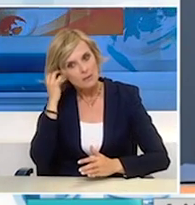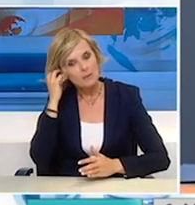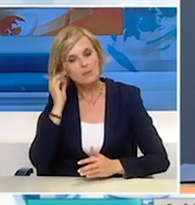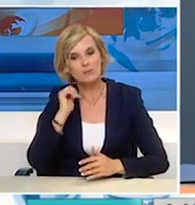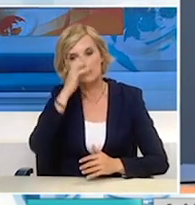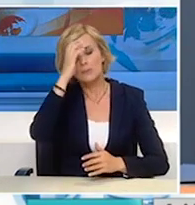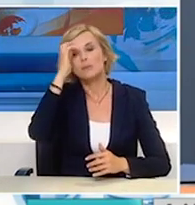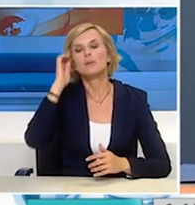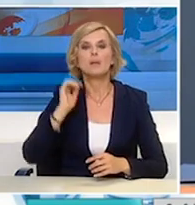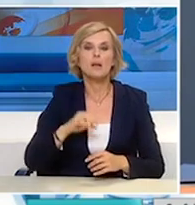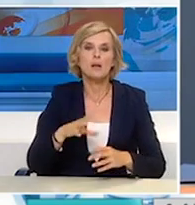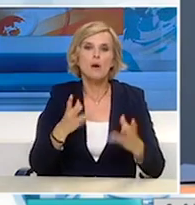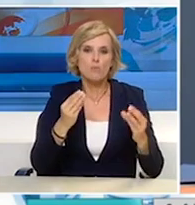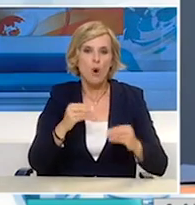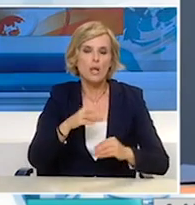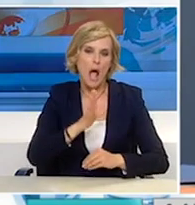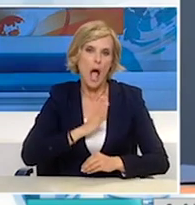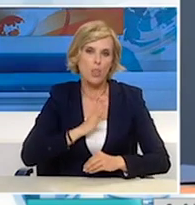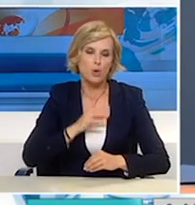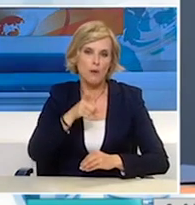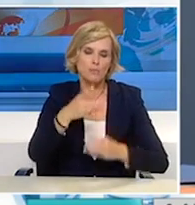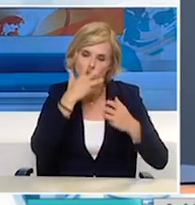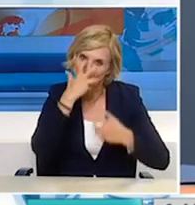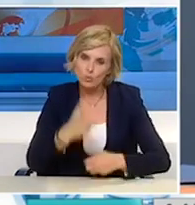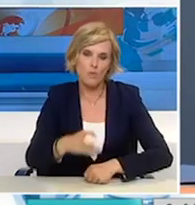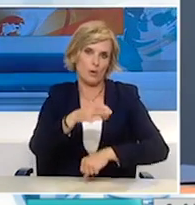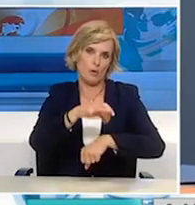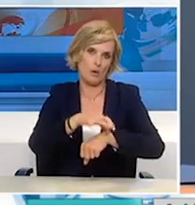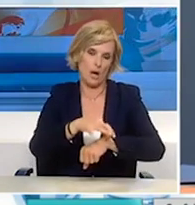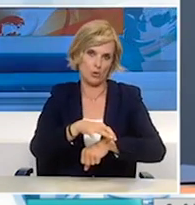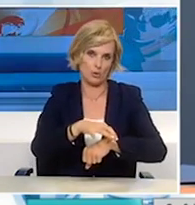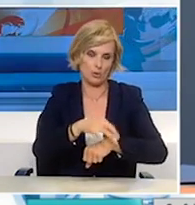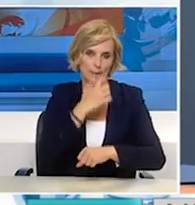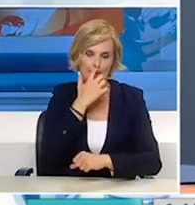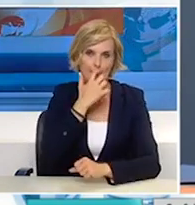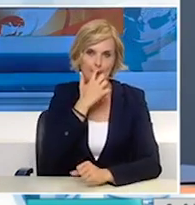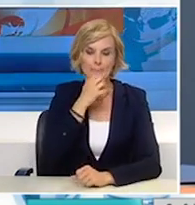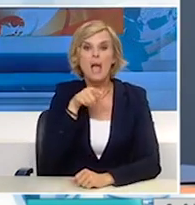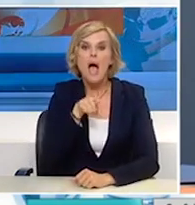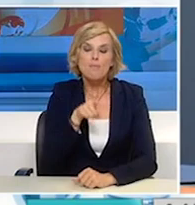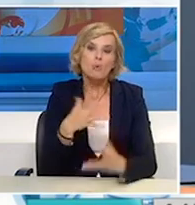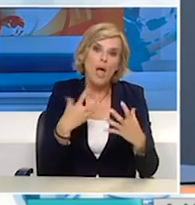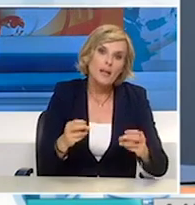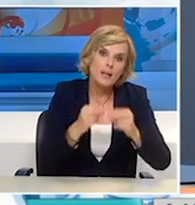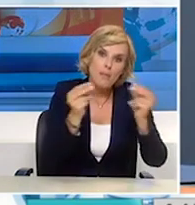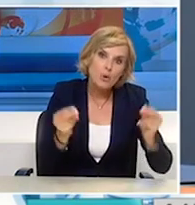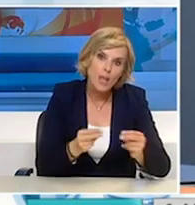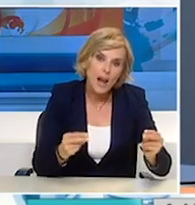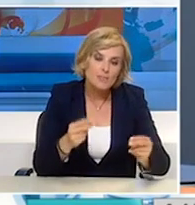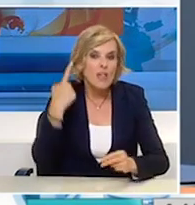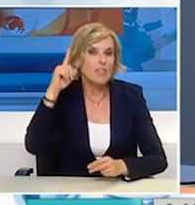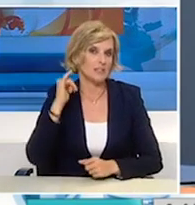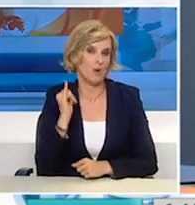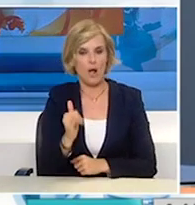σε δομές οι οποίες είχαν ανθρώπους που ήταν εξαιρετικά υψηλής ευπάθειας. Τώρα το αν δουλεύει δεν το ξέρουμε ακόμα.